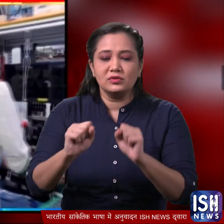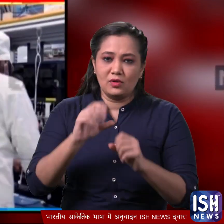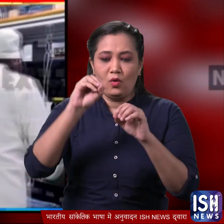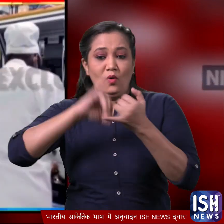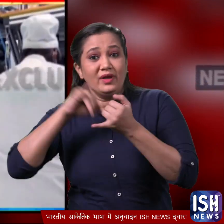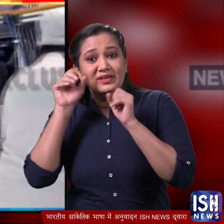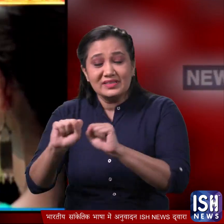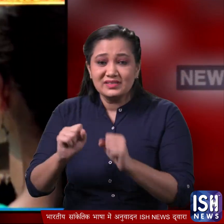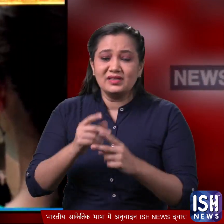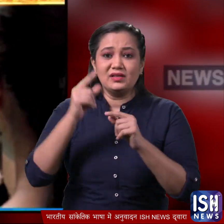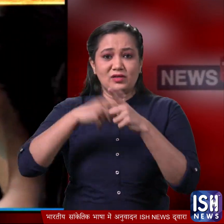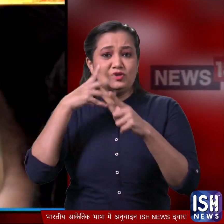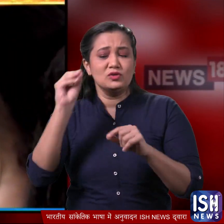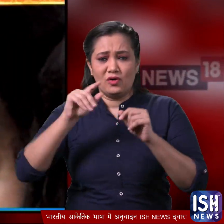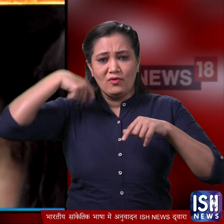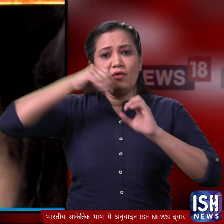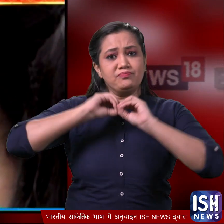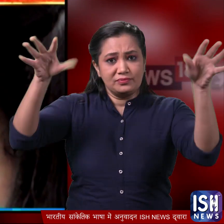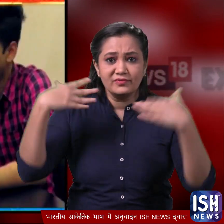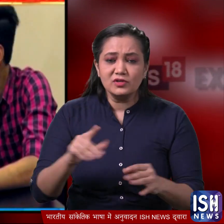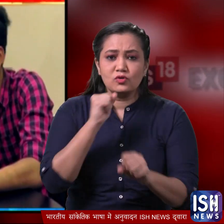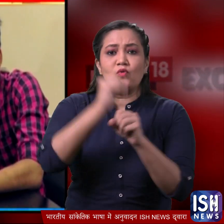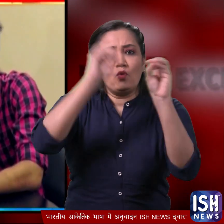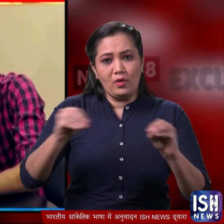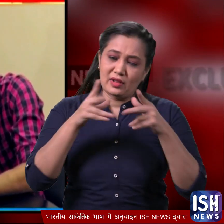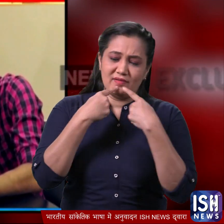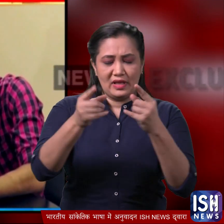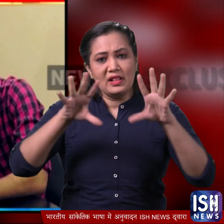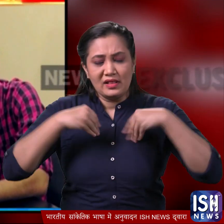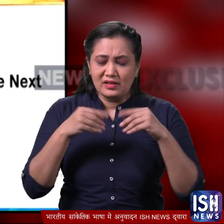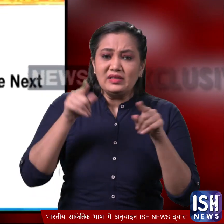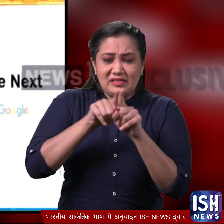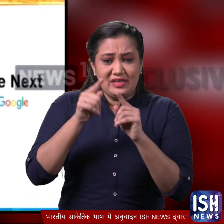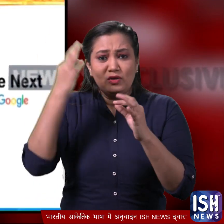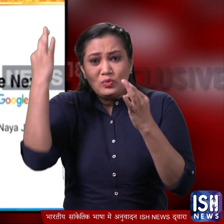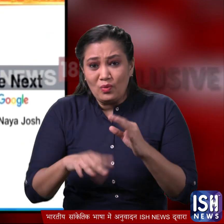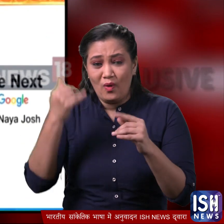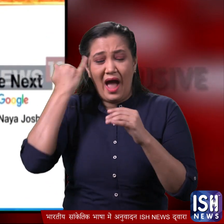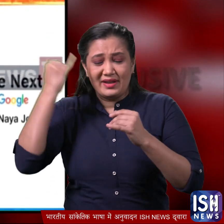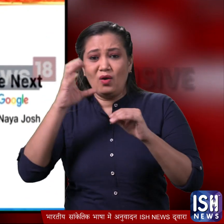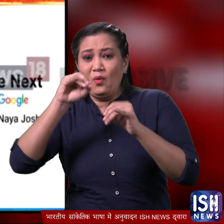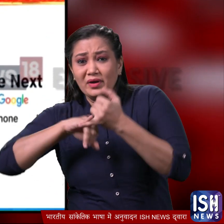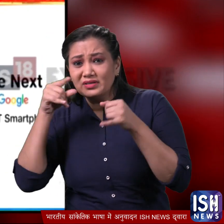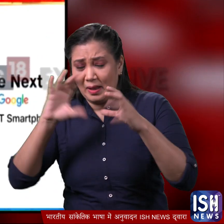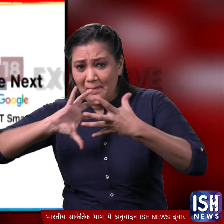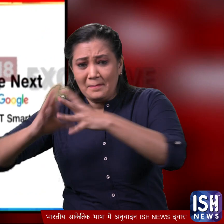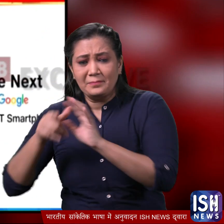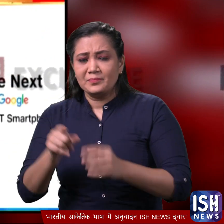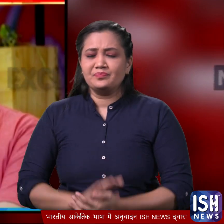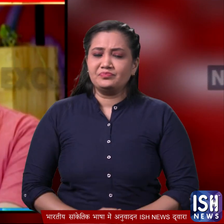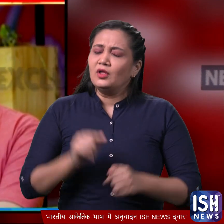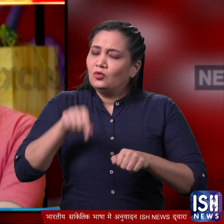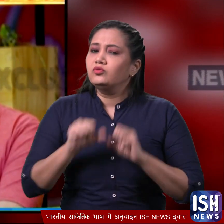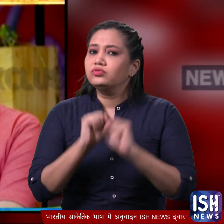फोन नेक्स्ट के लिए बनाया गया है। रिलायंस जियो ने एक वीडियो जारी किया जिसमें गूगल ने भी ये माना कि इस तरह का ऑपरेटिंग सिस्टम बनाना एक बड़ी चुनौती